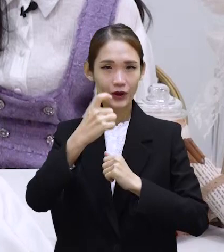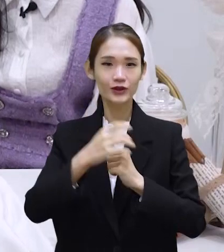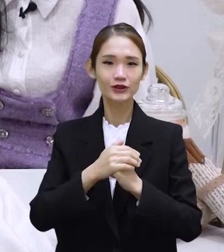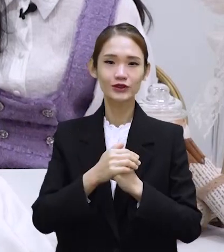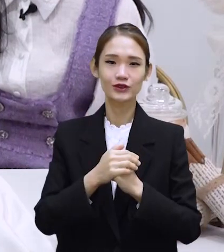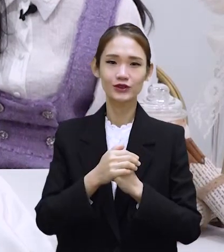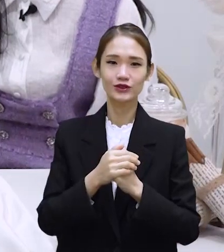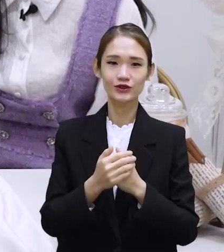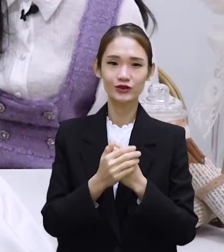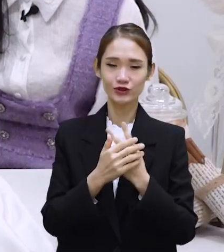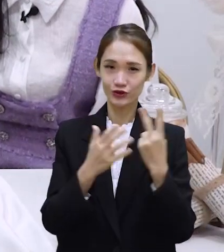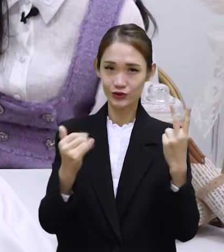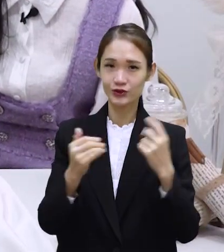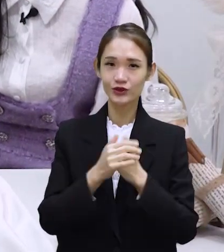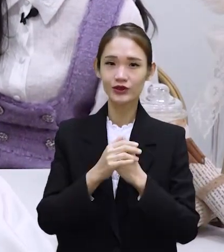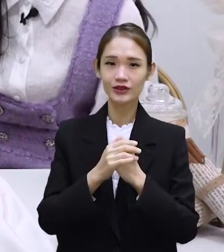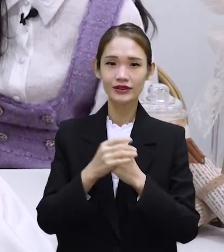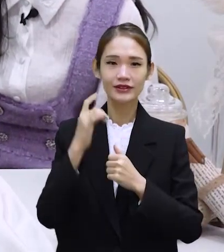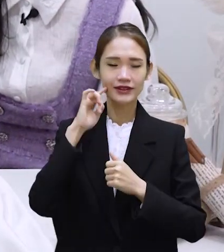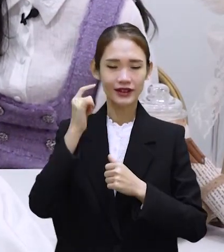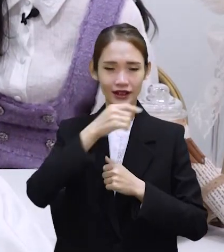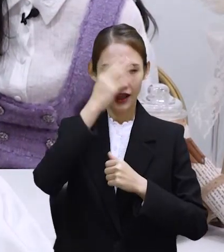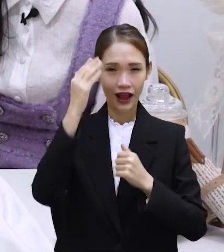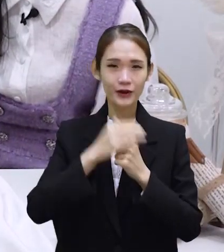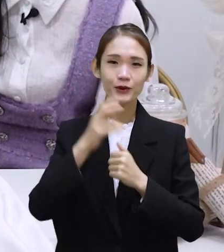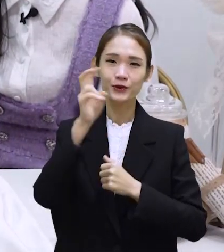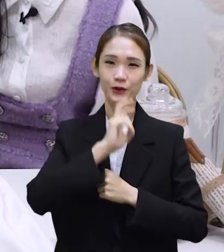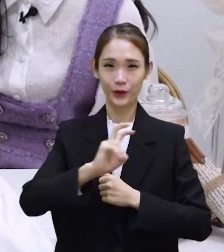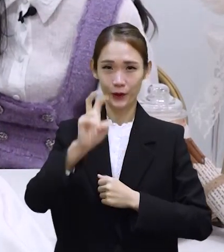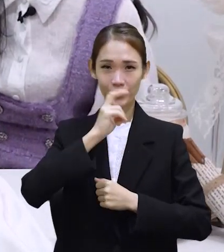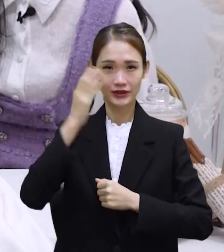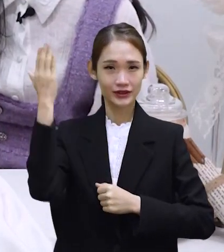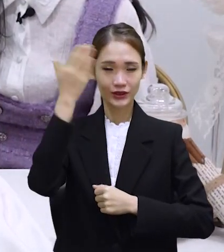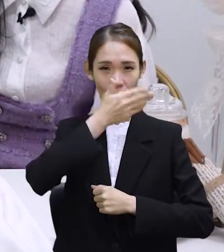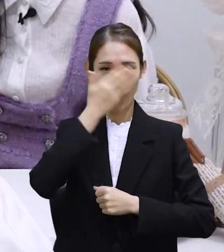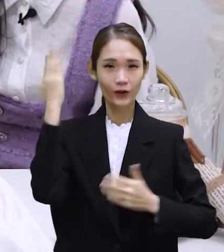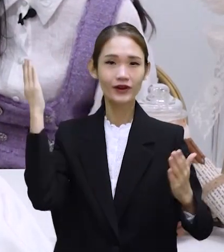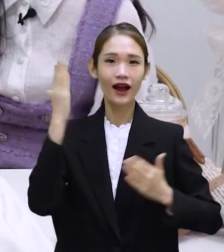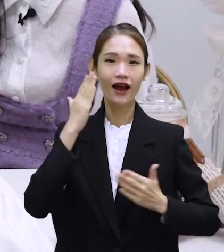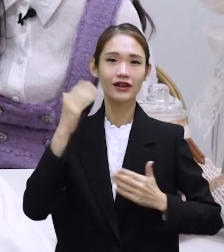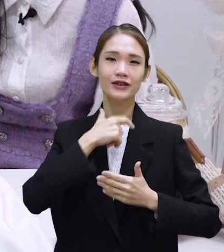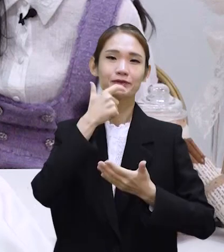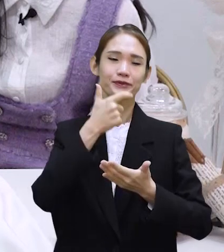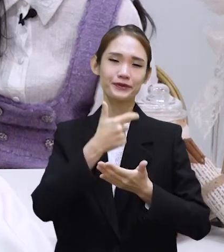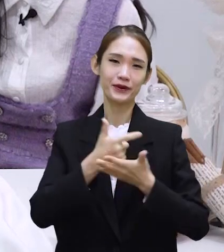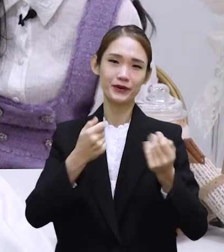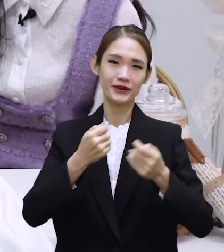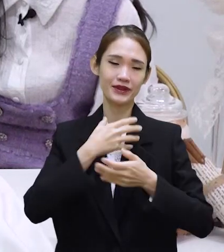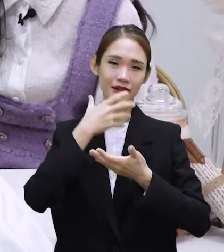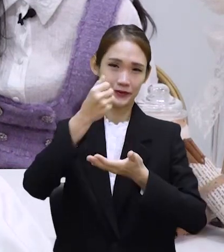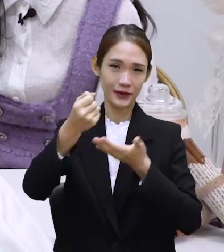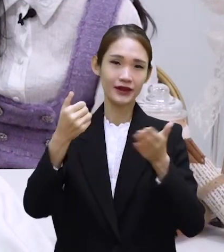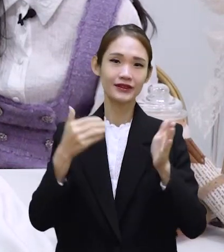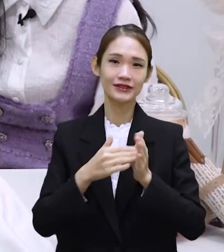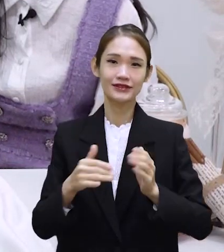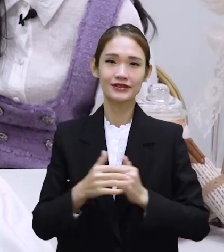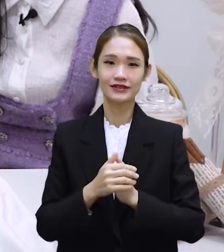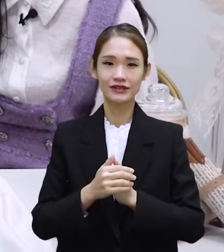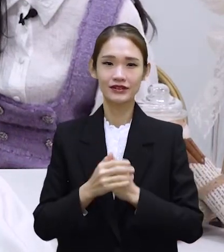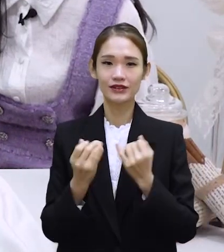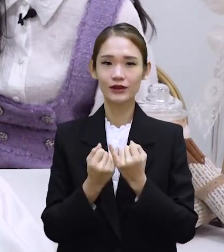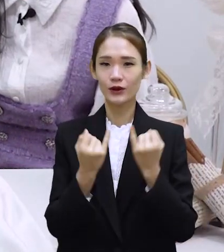무대를 민요 노래를 하고 있는 젊은 학생 으로서 받았었던 쾌거를 작년에 이루었습니다 아무도 우리